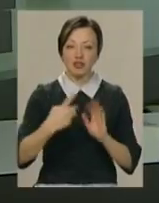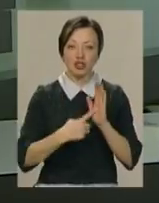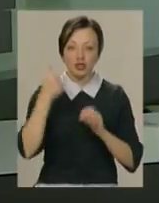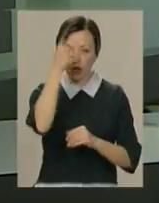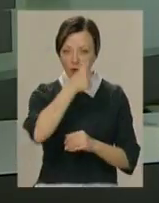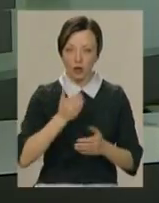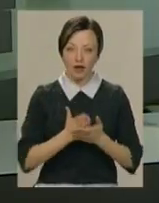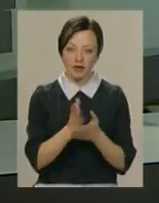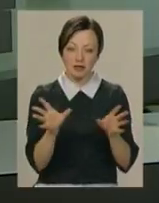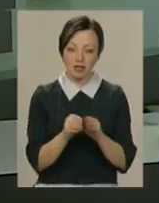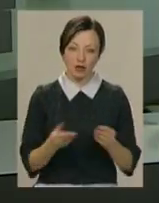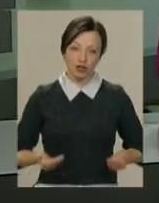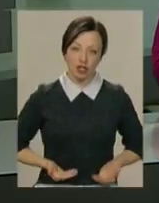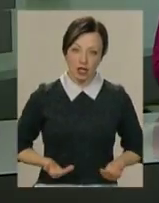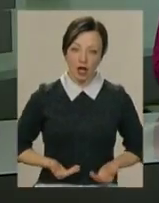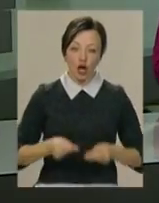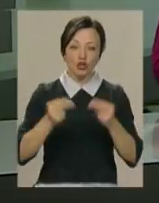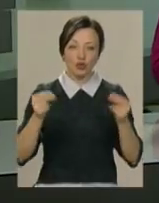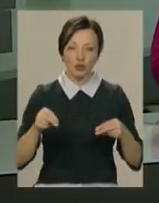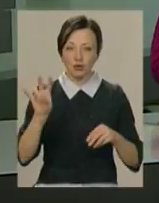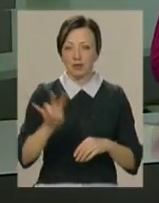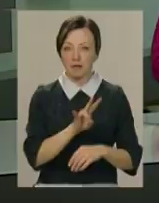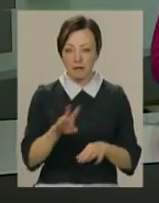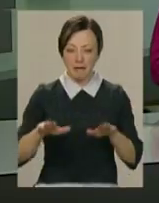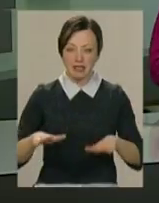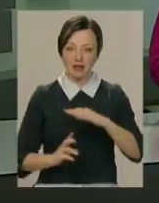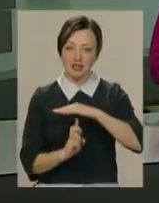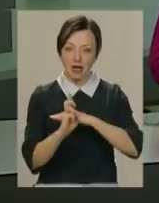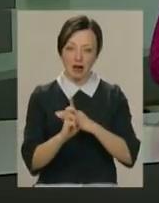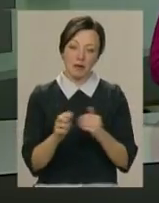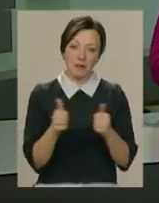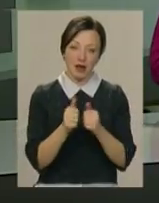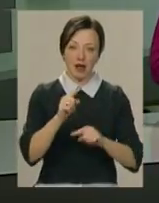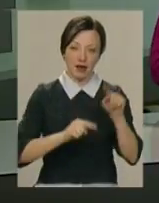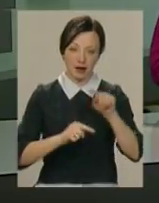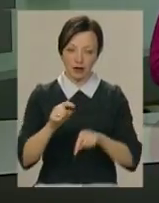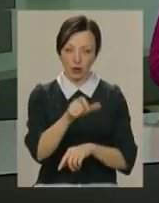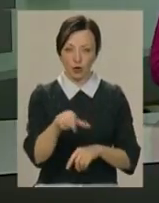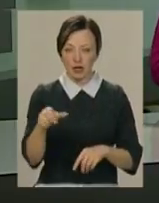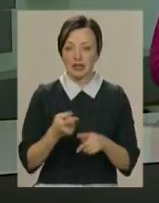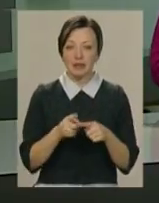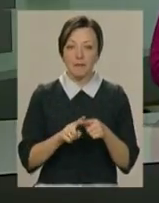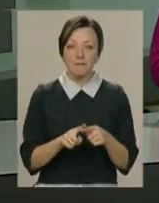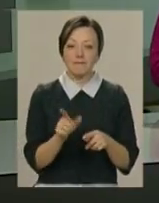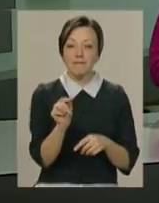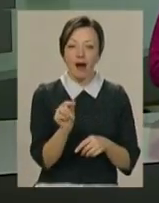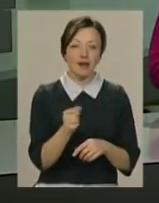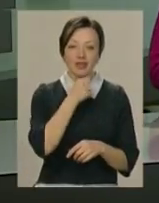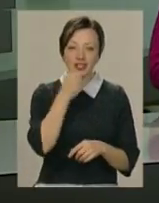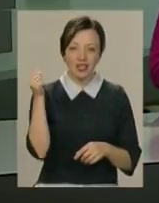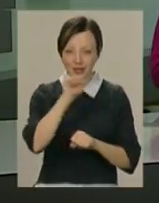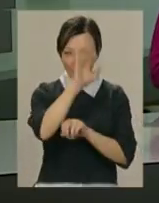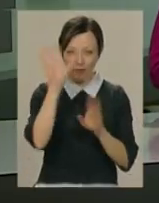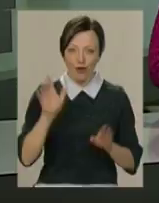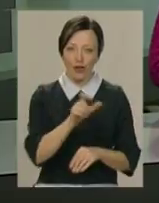26 років спільного життя. Шлюб уклали у місцевій церкві у колі рідних та близьких. Тепер ця пара – найстарші молодята